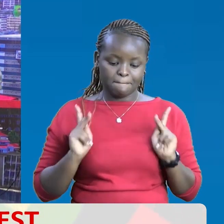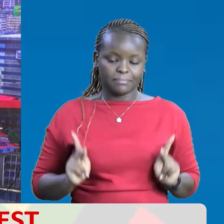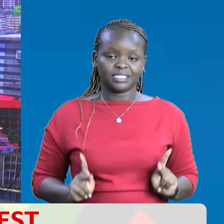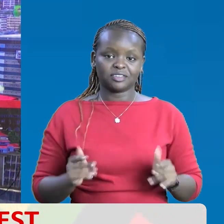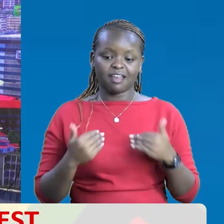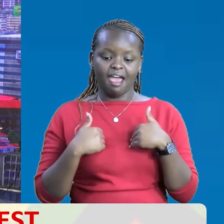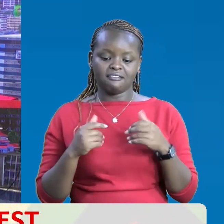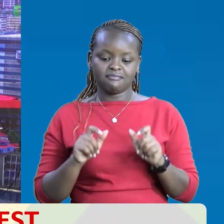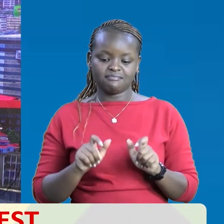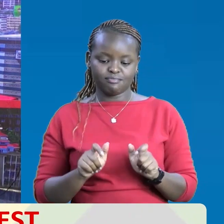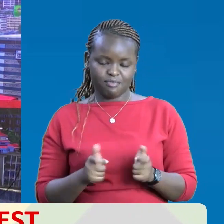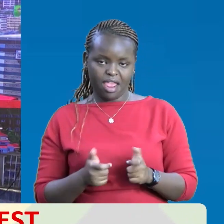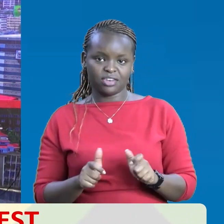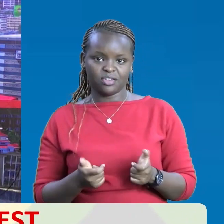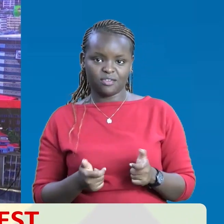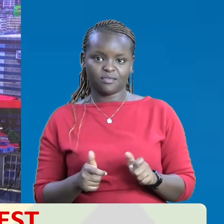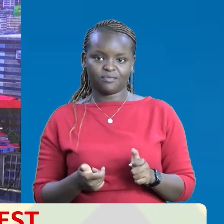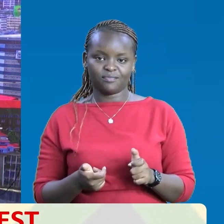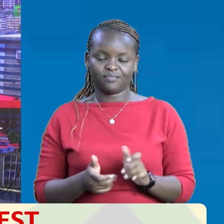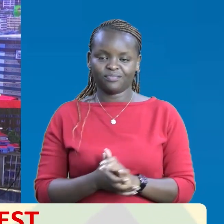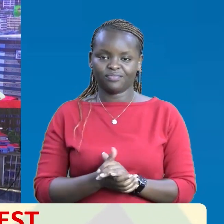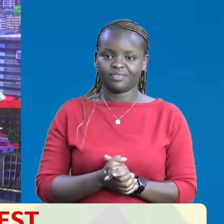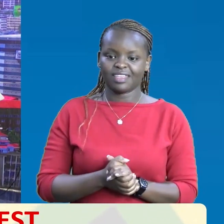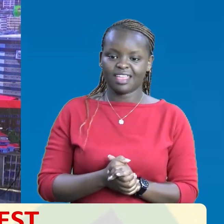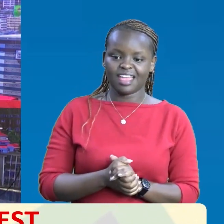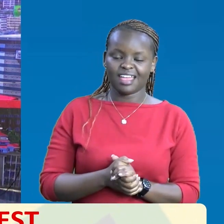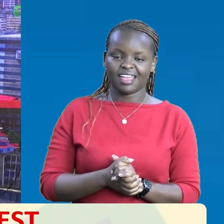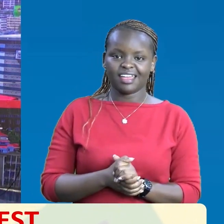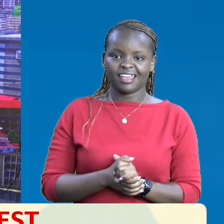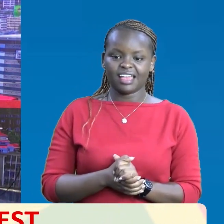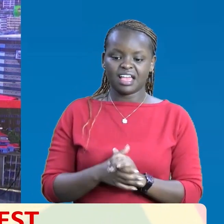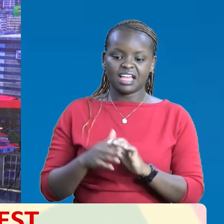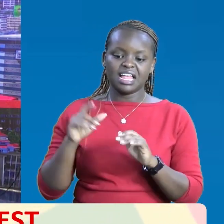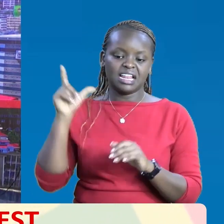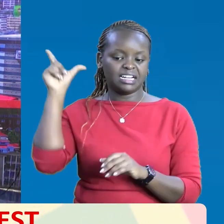station ama kama ni flash ameidungia Reggae.